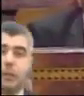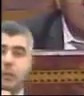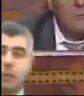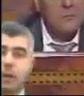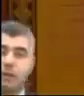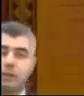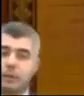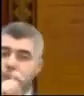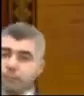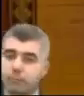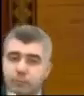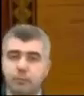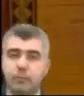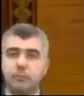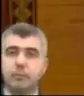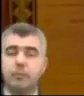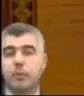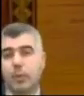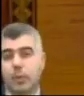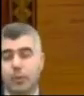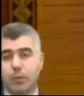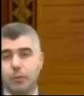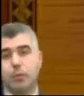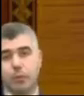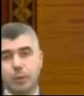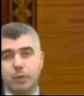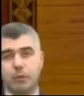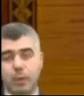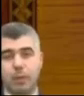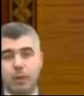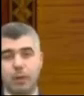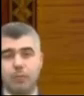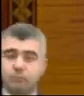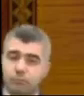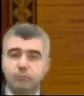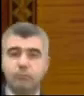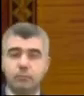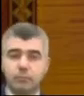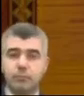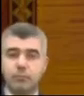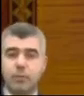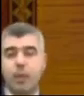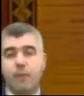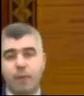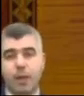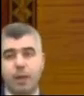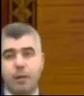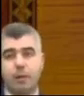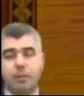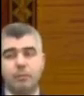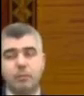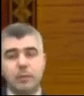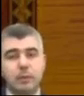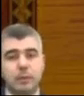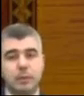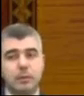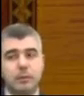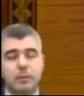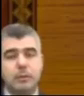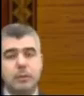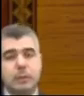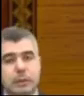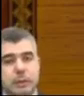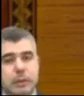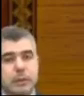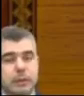التحديات الزراعية وأيضا التحديات التي تواجهها المدن، وهذه التحديات ما تنفك تزداد. هذه المدن التي تستقبل كثير